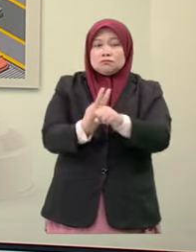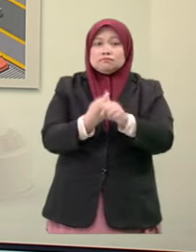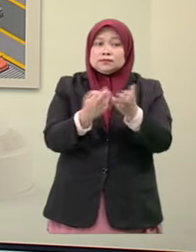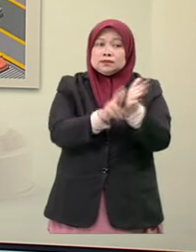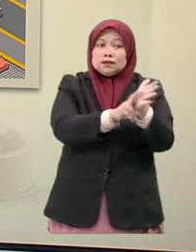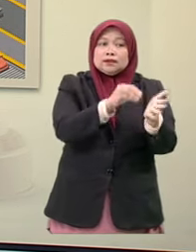recordalan